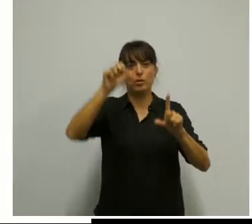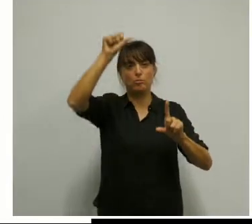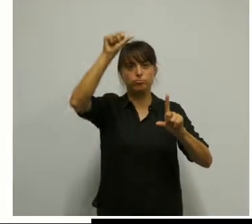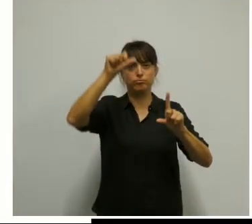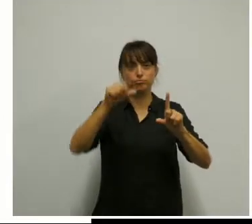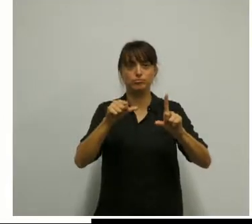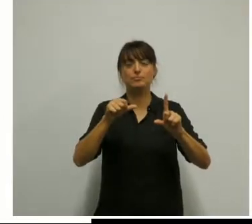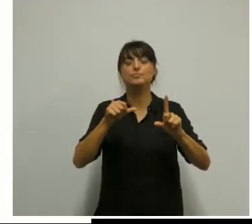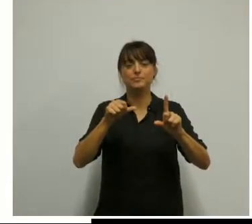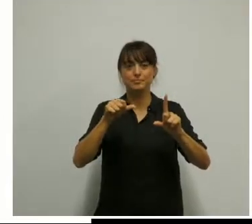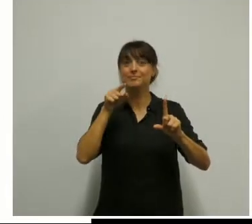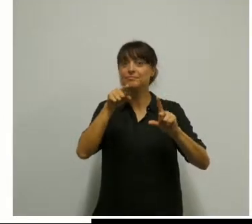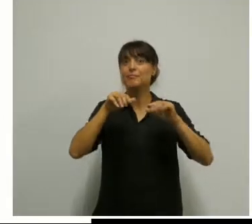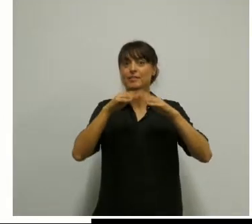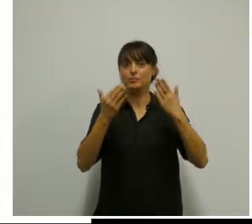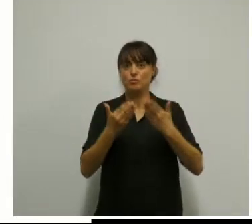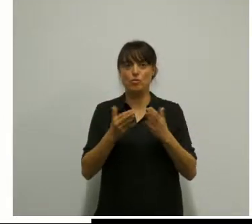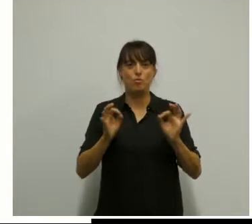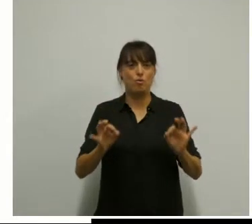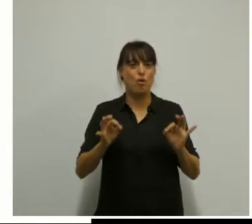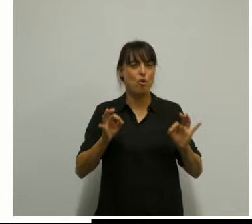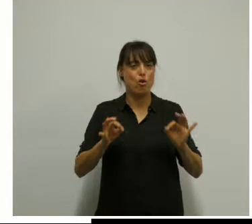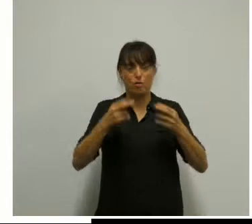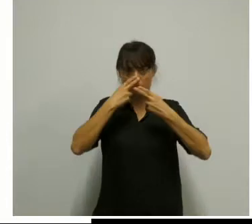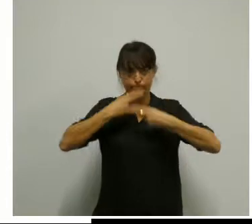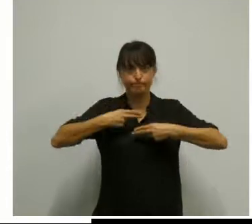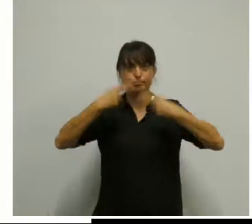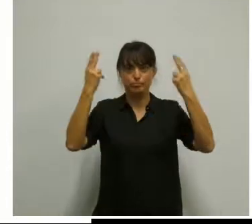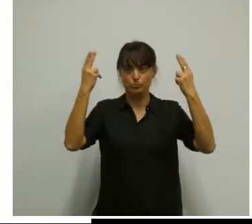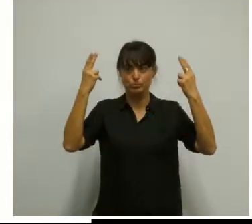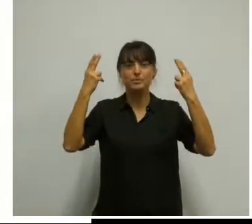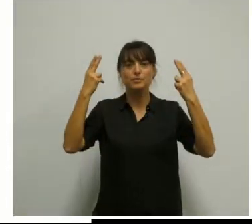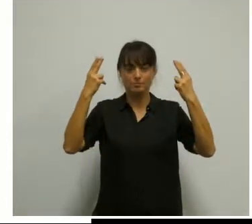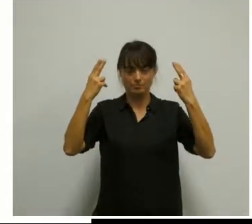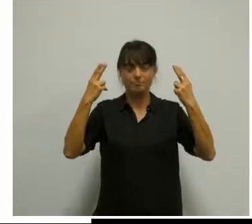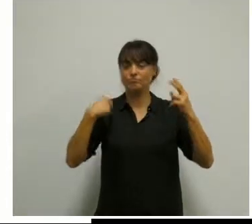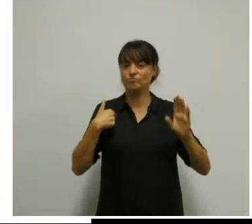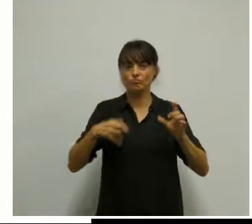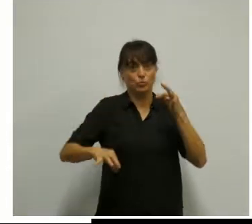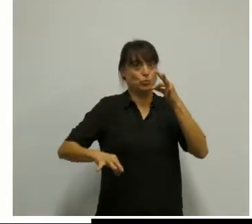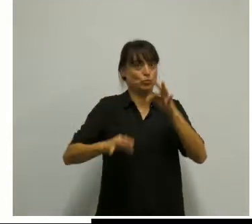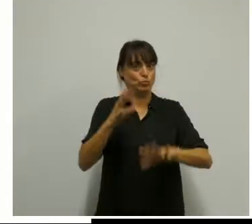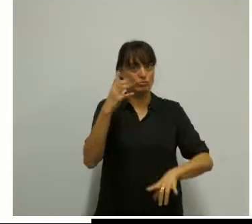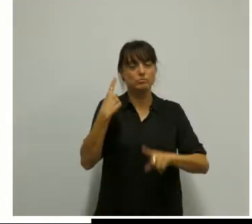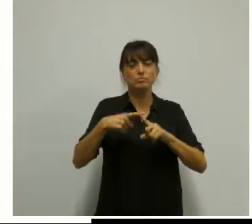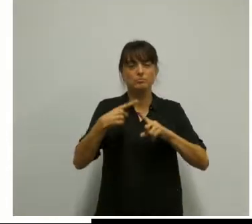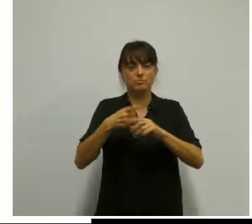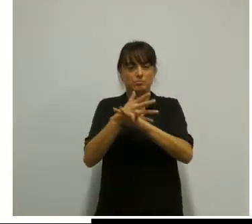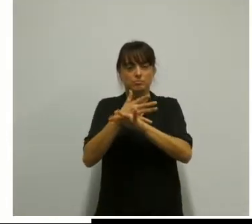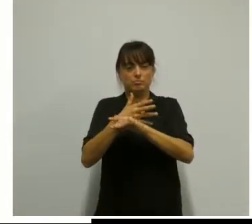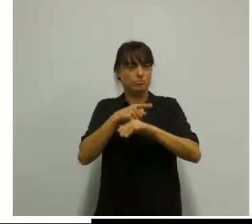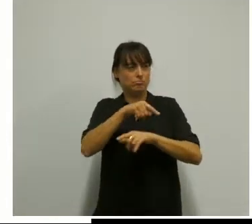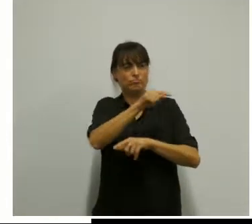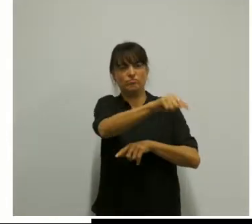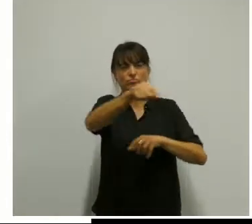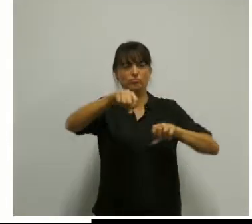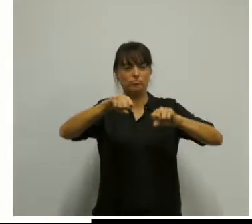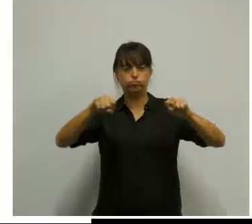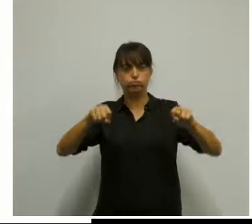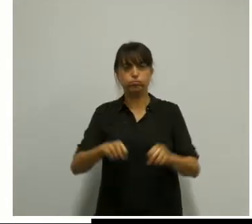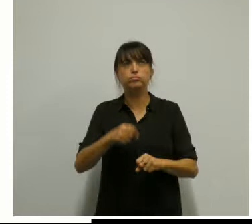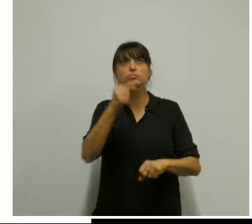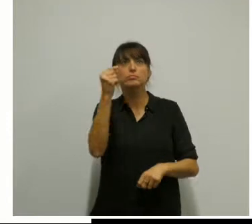Bueno, l'escola és una escola pública que tenim el privilegi de tenir uns patis immensos. Vull dir, són més de